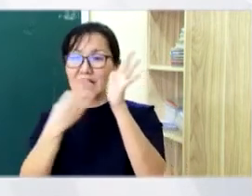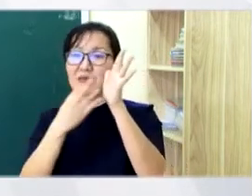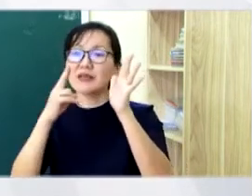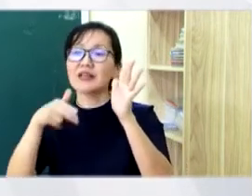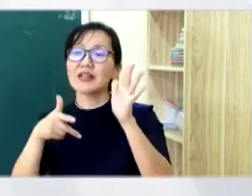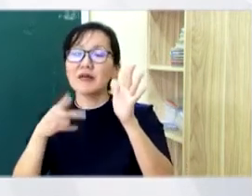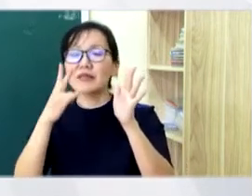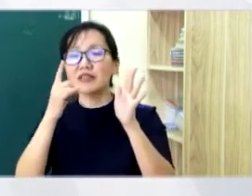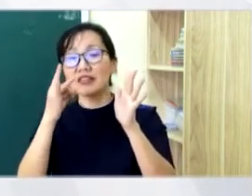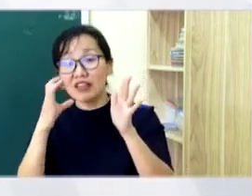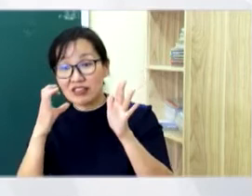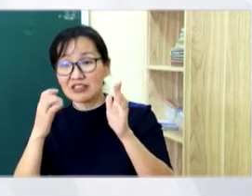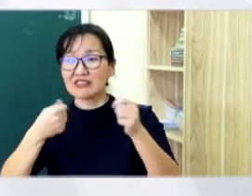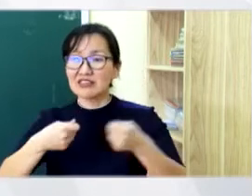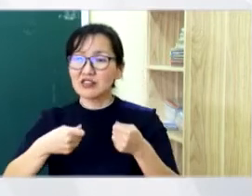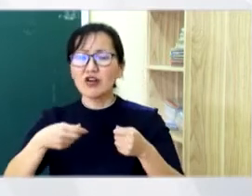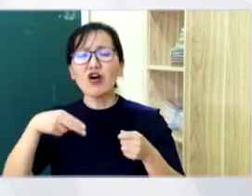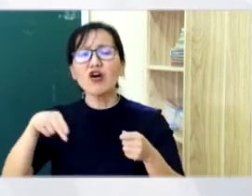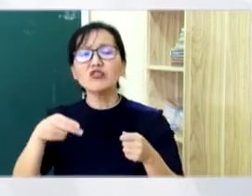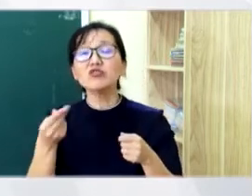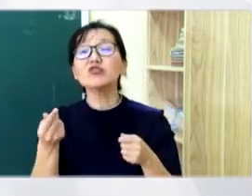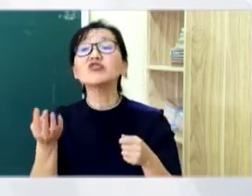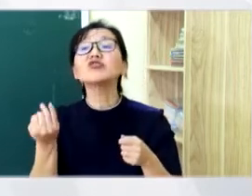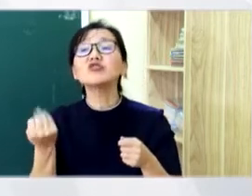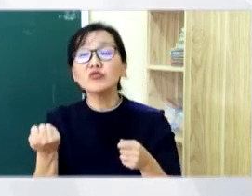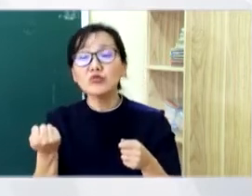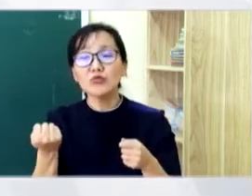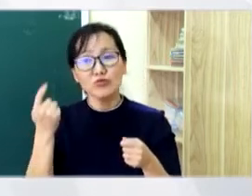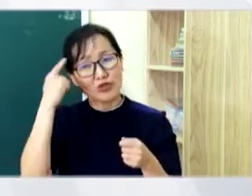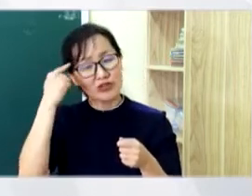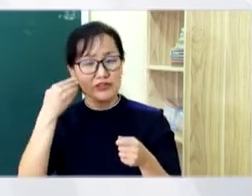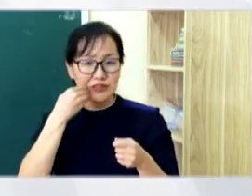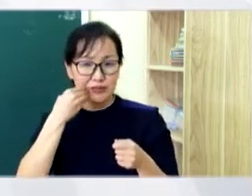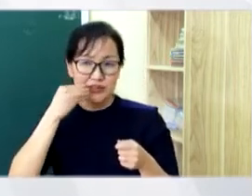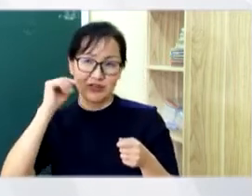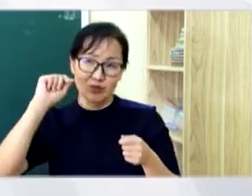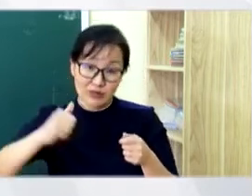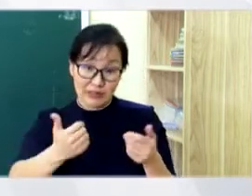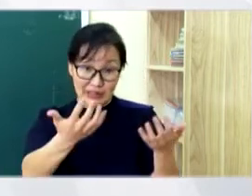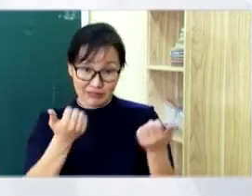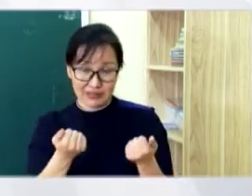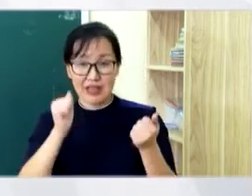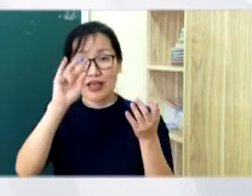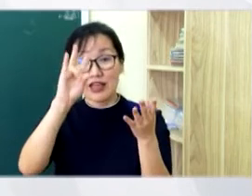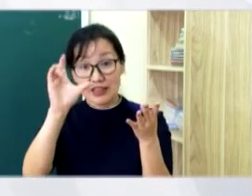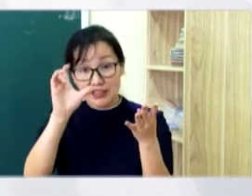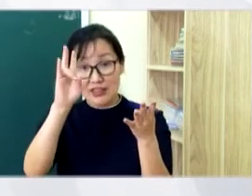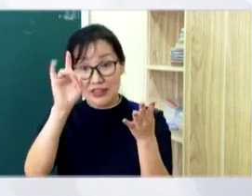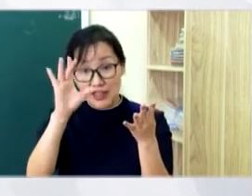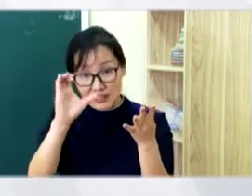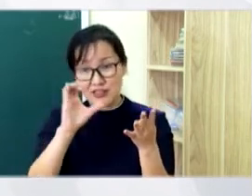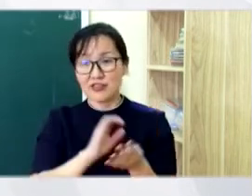дотроо ойролцоогоор хэдэн кг-ыг тооцож үзээрэй. Эндээс харахад бид нар заавал ээж тэдэн кг тэдэн бүхэл